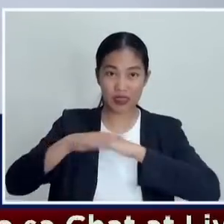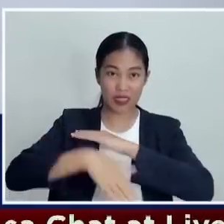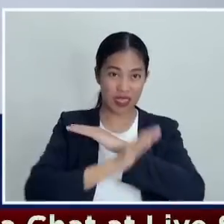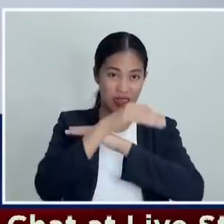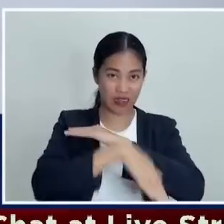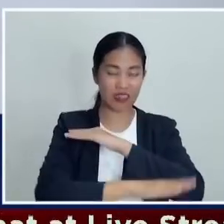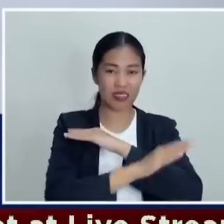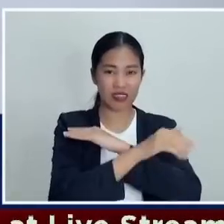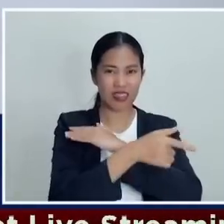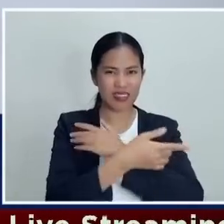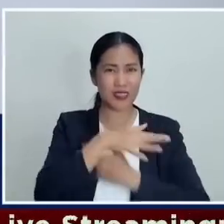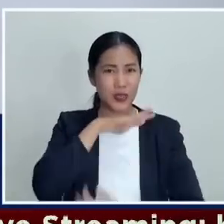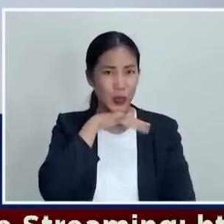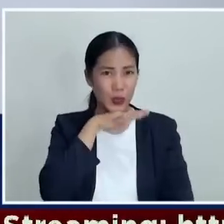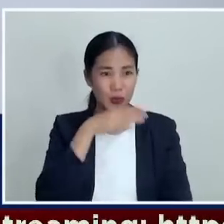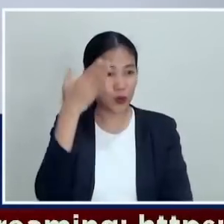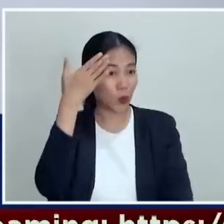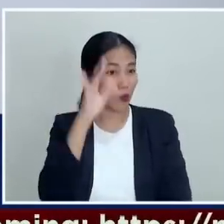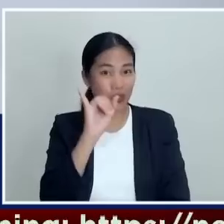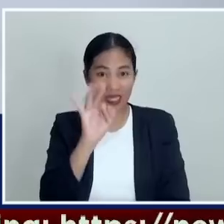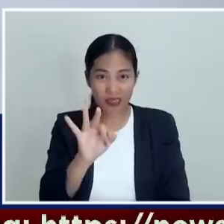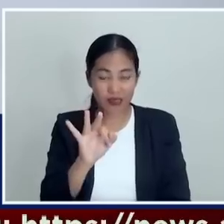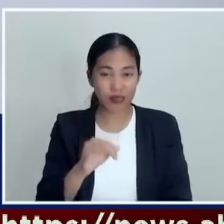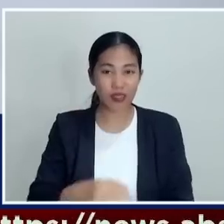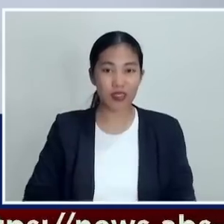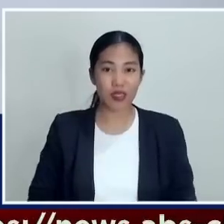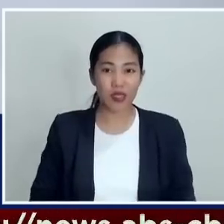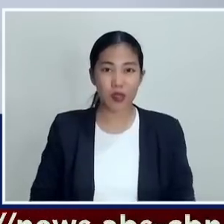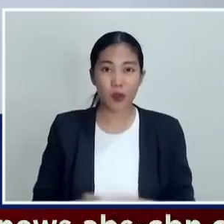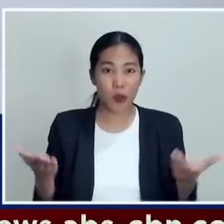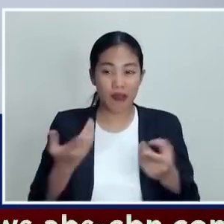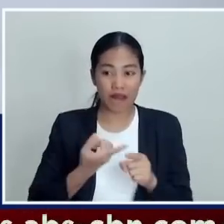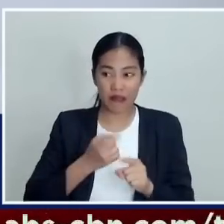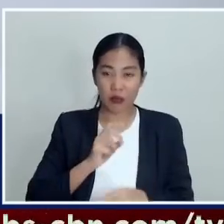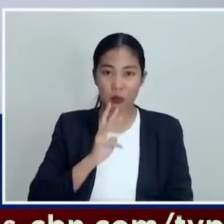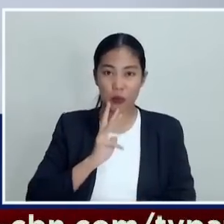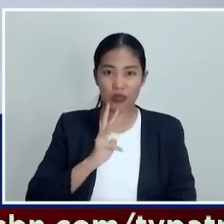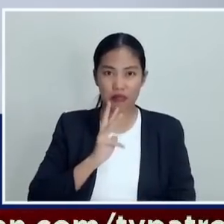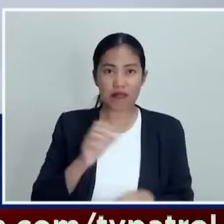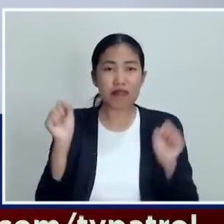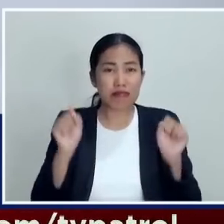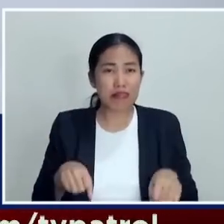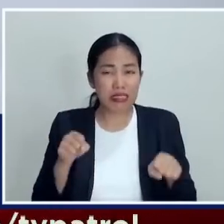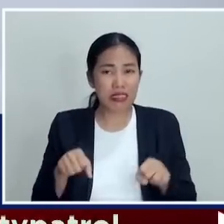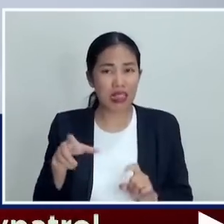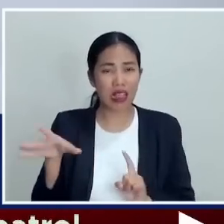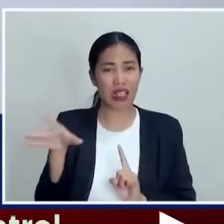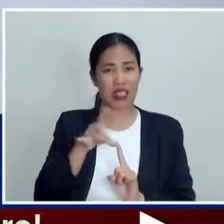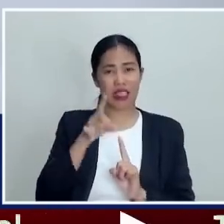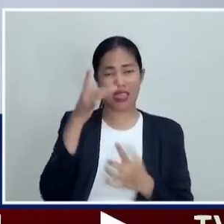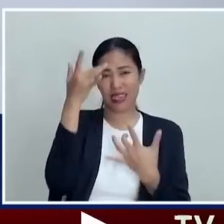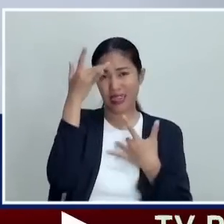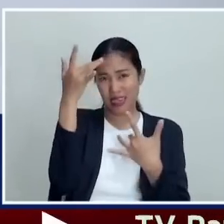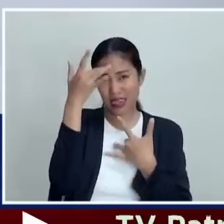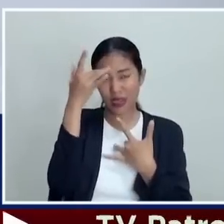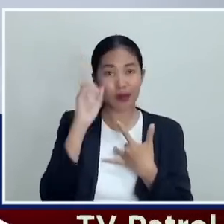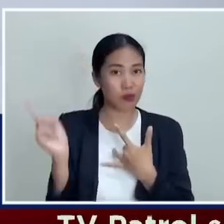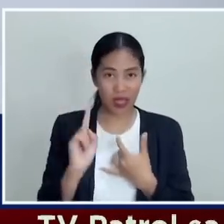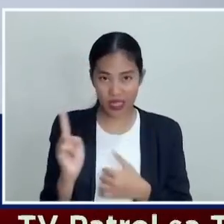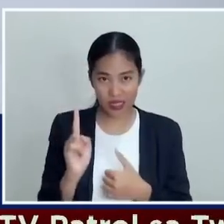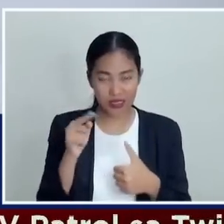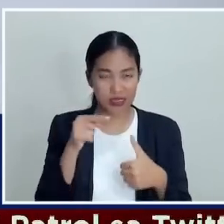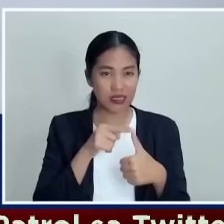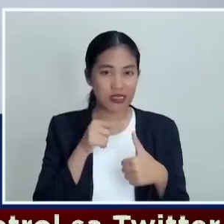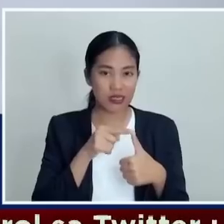hindi natin sigurado kung saan ang daloy ng tubig na yun, maaari tayong makakuha ng sakit. Unang-una na dyan, syempre yung mga sakit